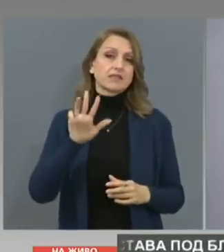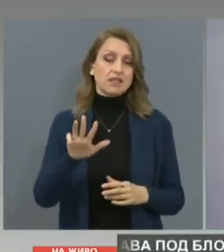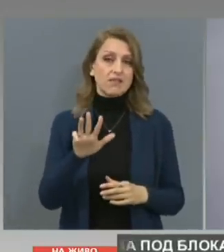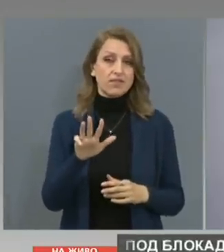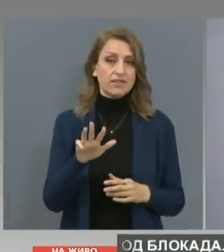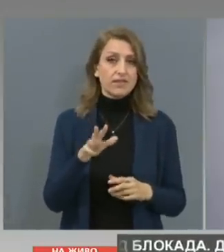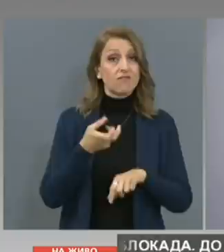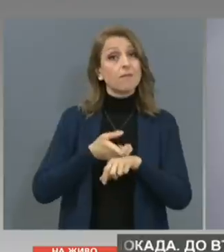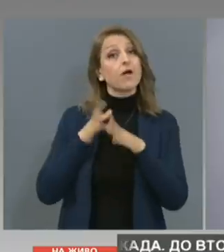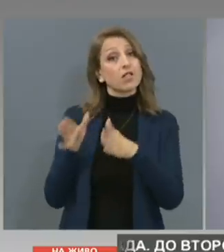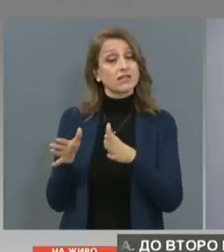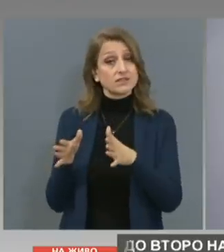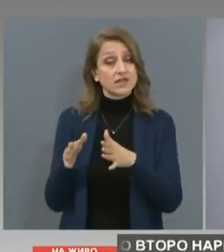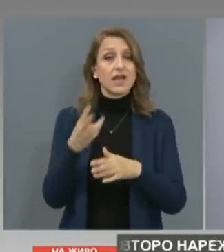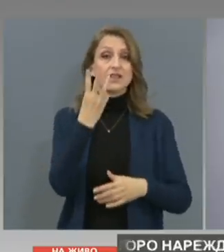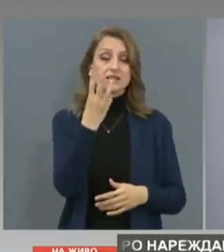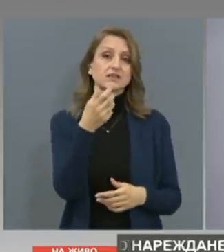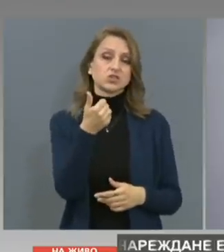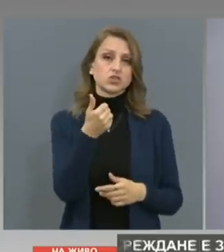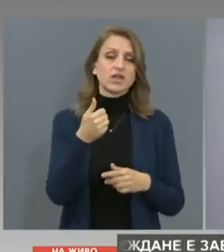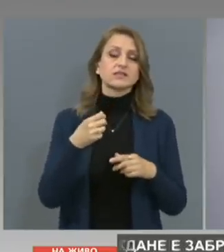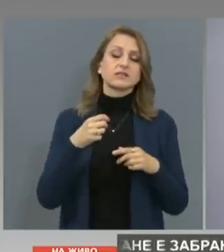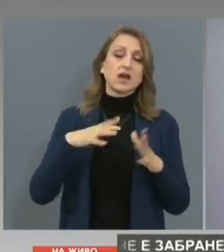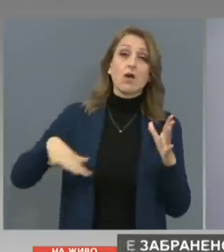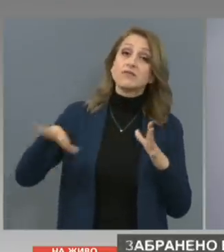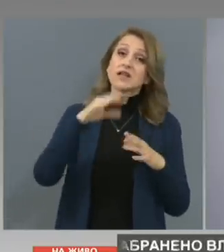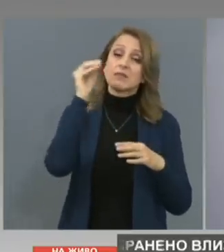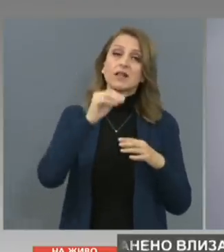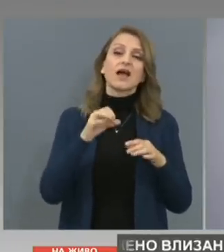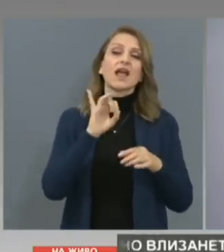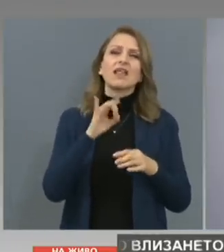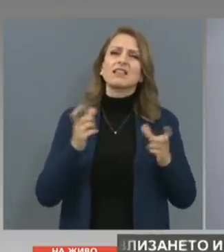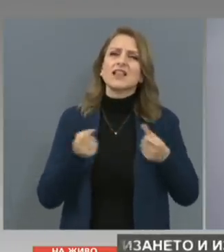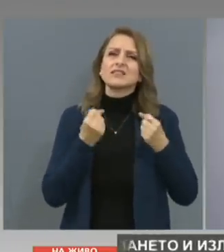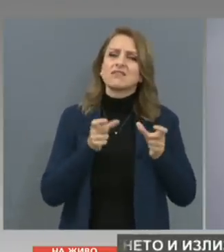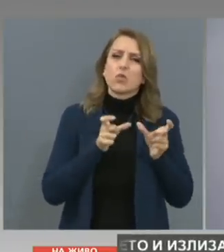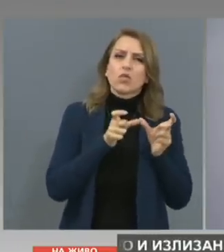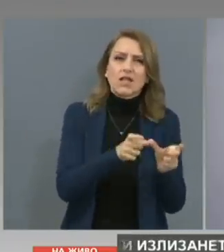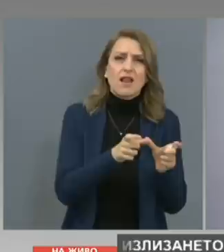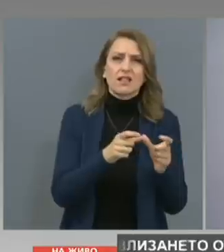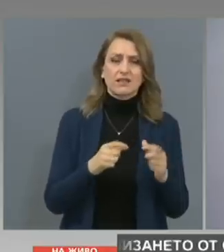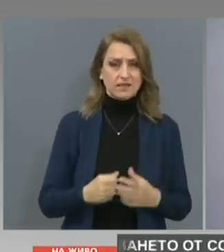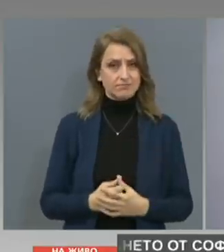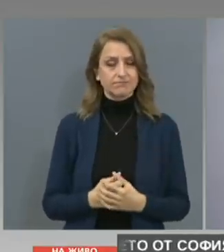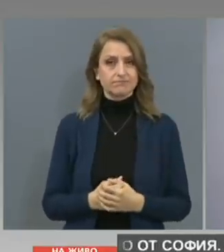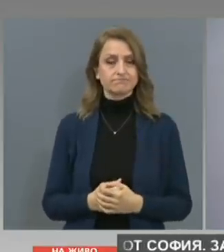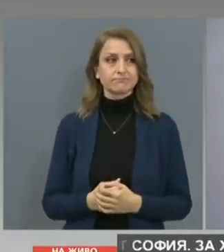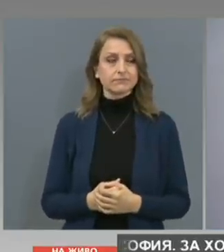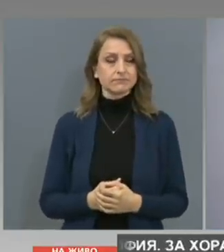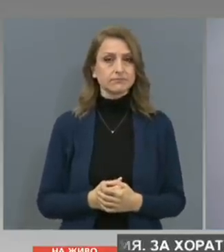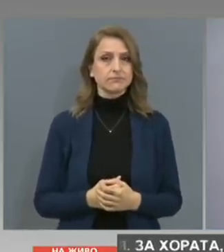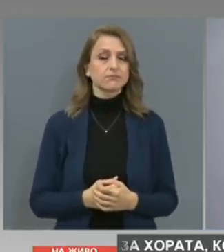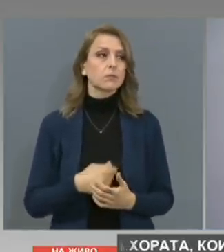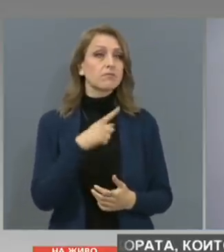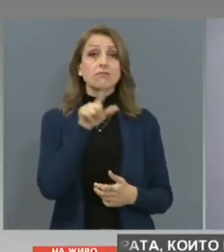в болница, 36 са в интензивно отделение. Въпроси.